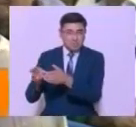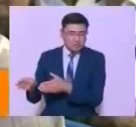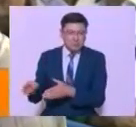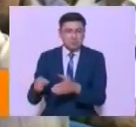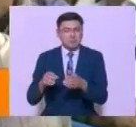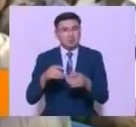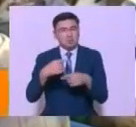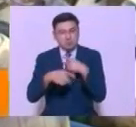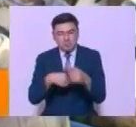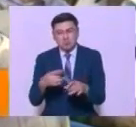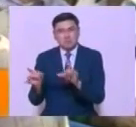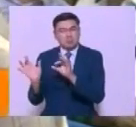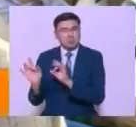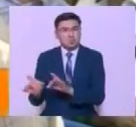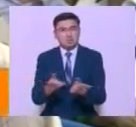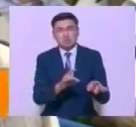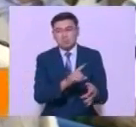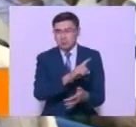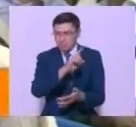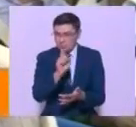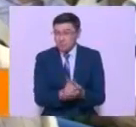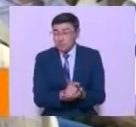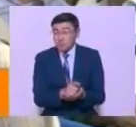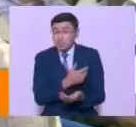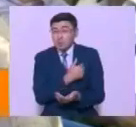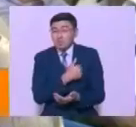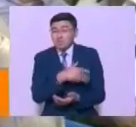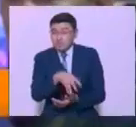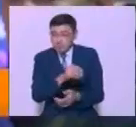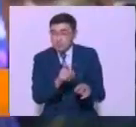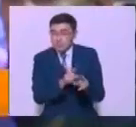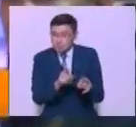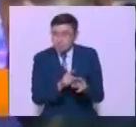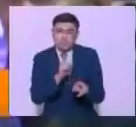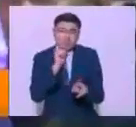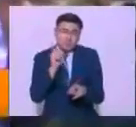мы достойные потомки Батыров и мне хотелось бы призвать к этому и молод